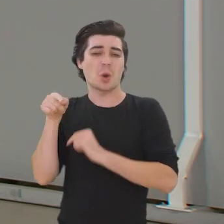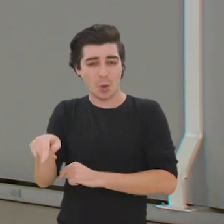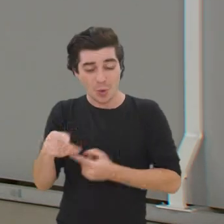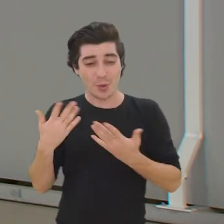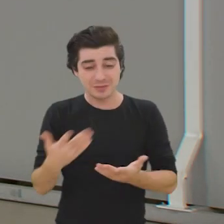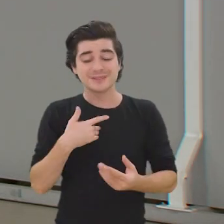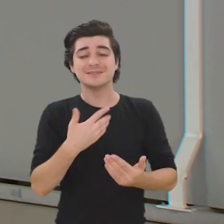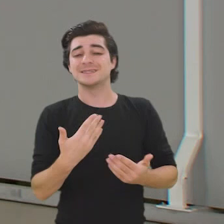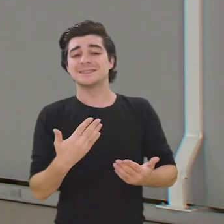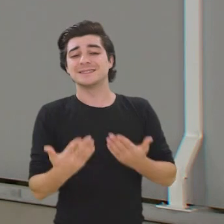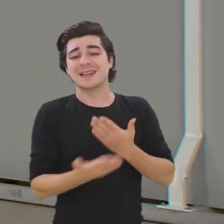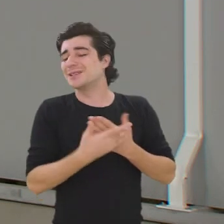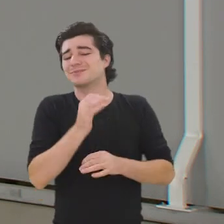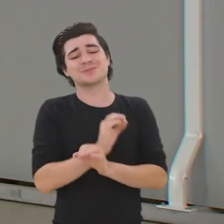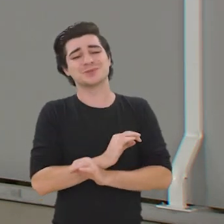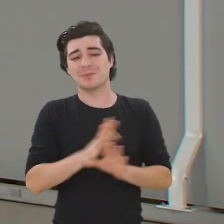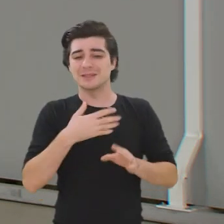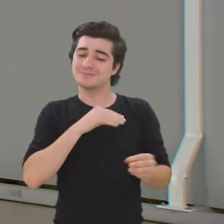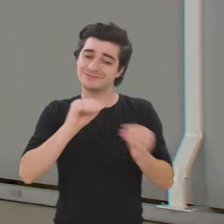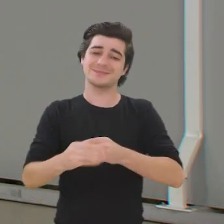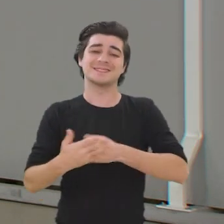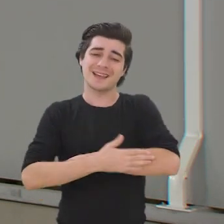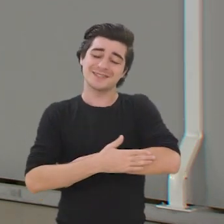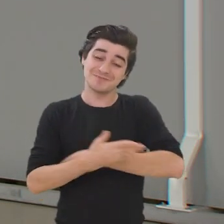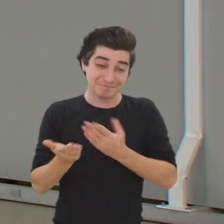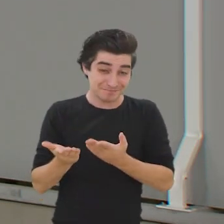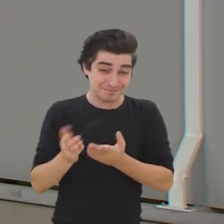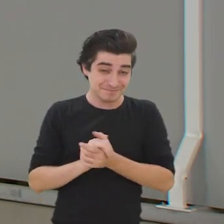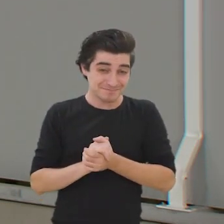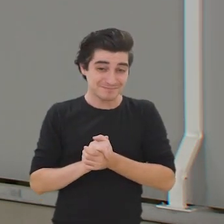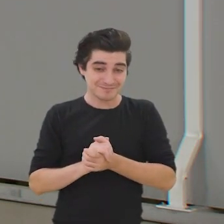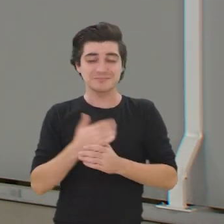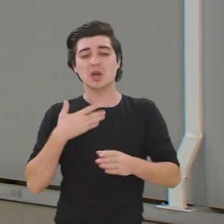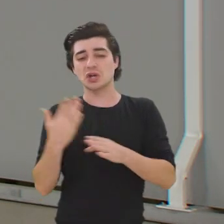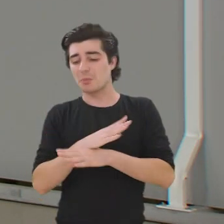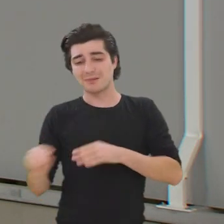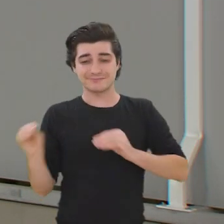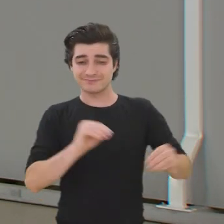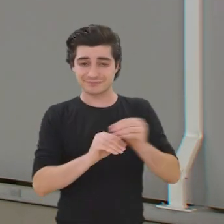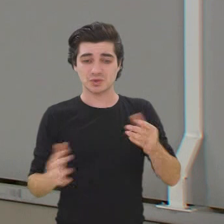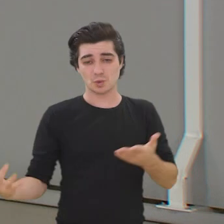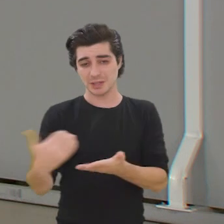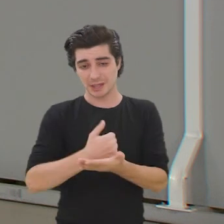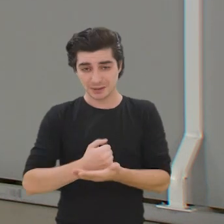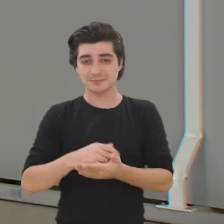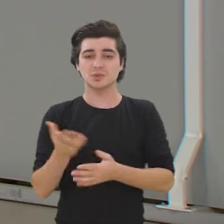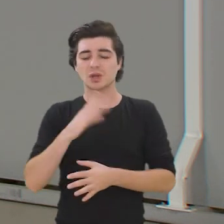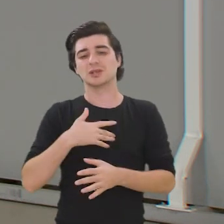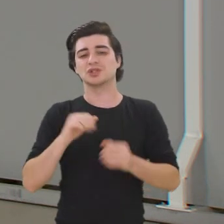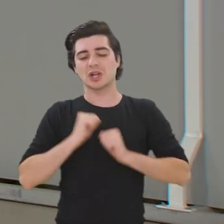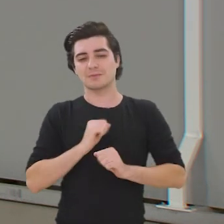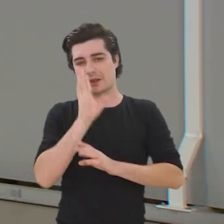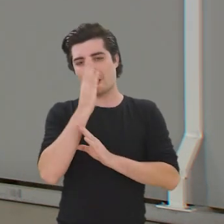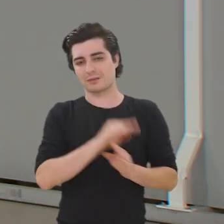çok çok yardımcı oldun. Kutumuza tekrar koymakta da yardım eder misin? Eşyalarımızı toparlayalım ve